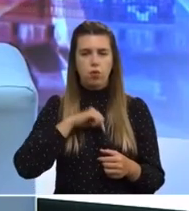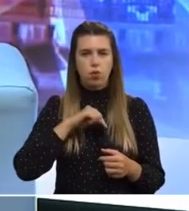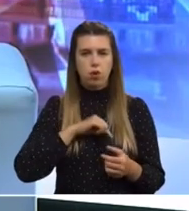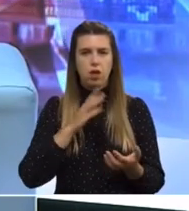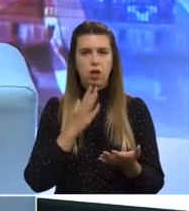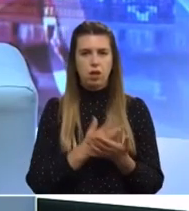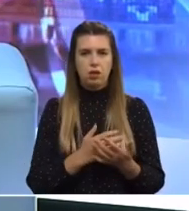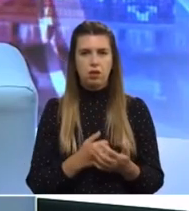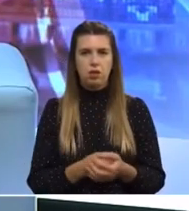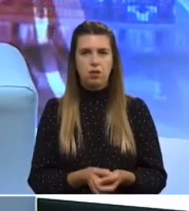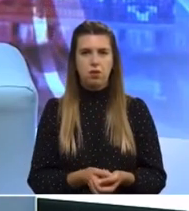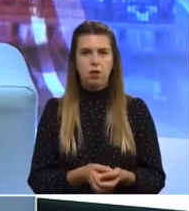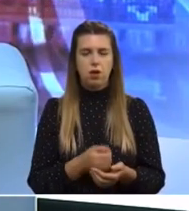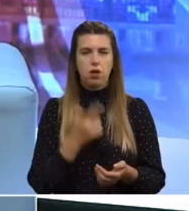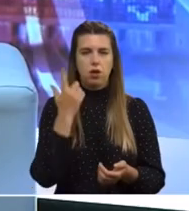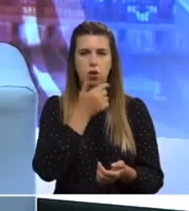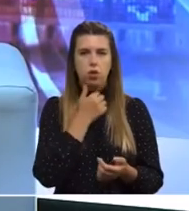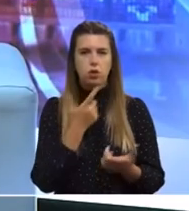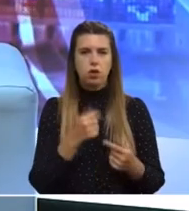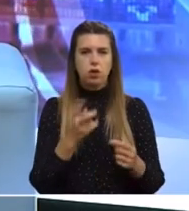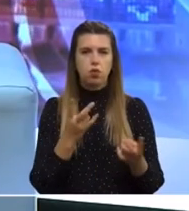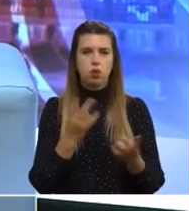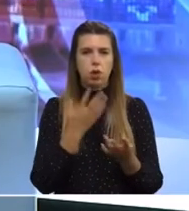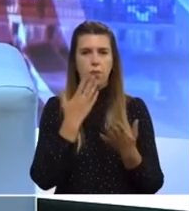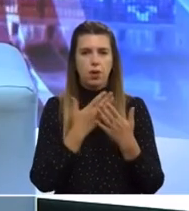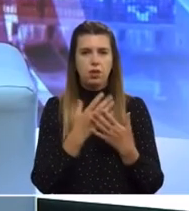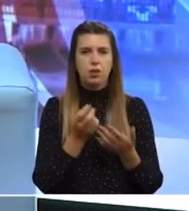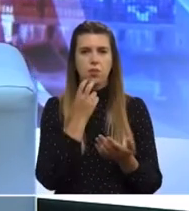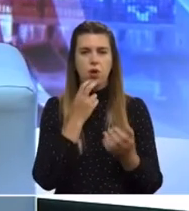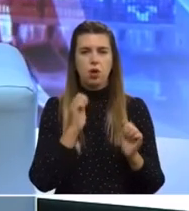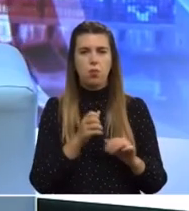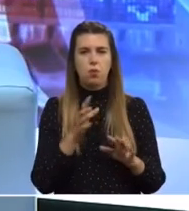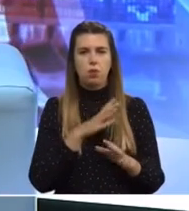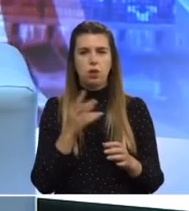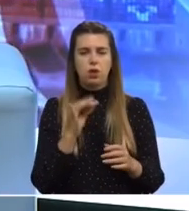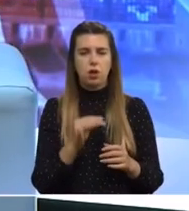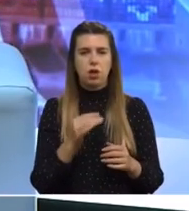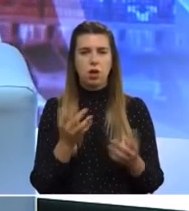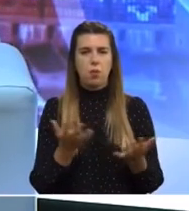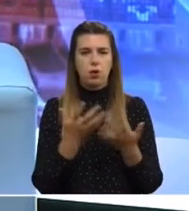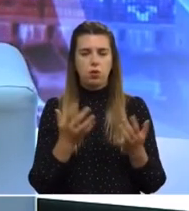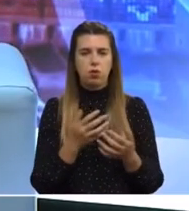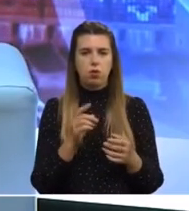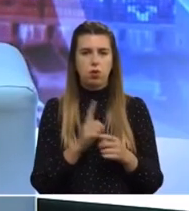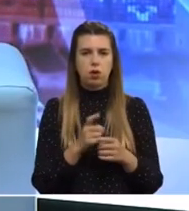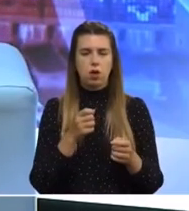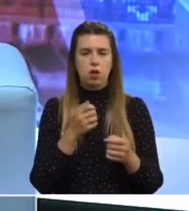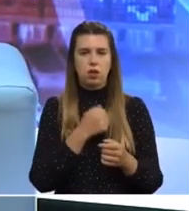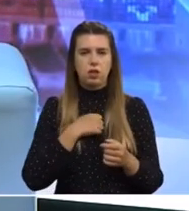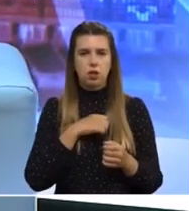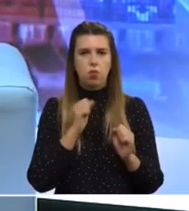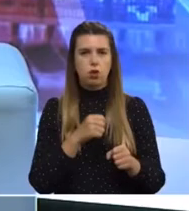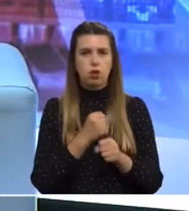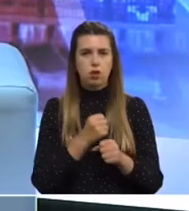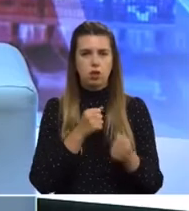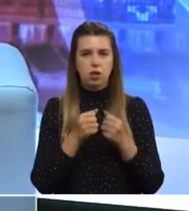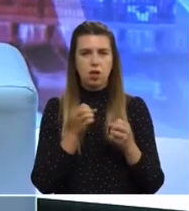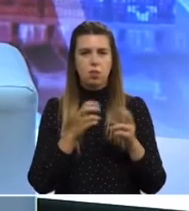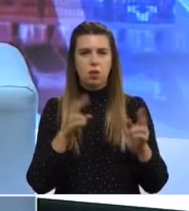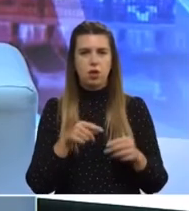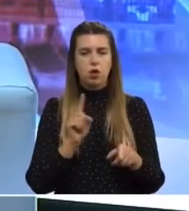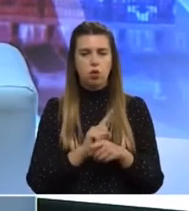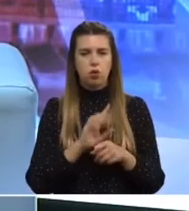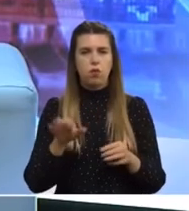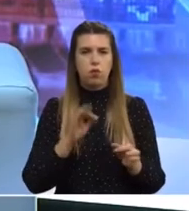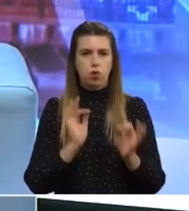где-то нужно выразить и слезы, где-то нужно выразить и смех, а может быть, где-то нужно и подушку поколотить, позлиться.